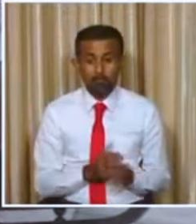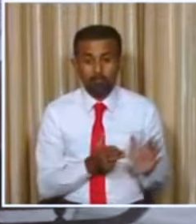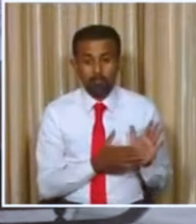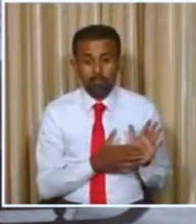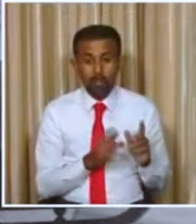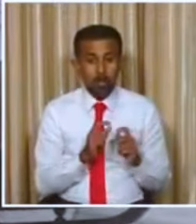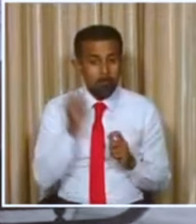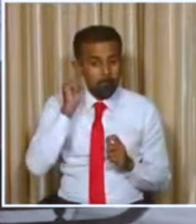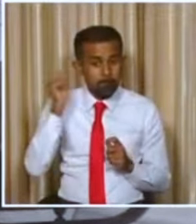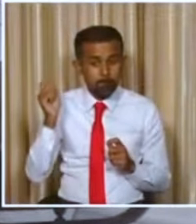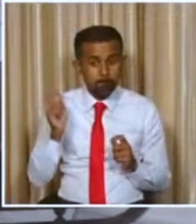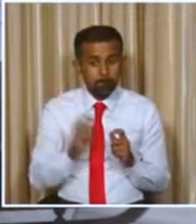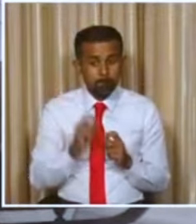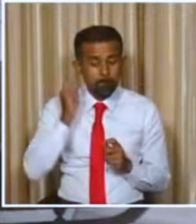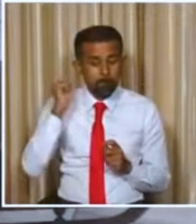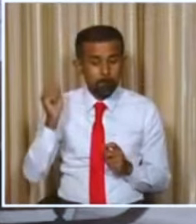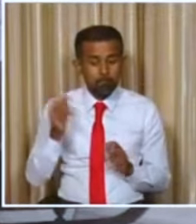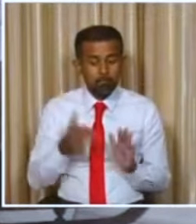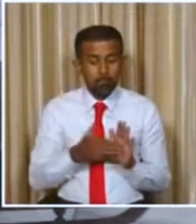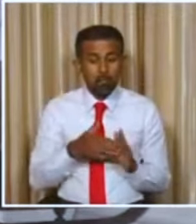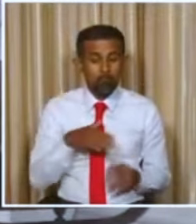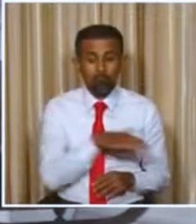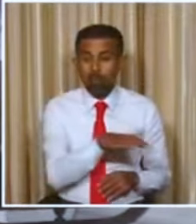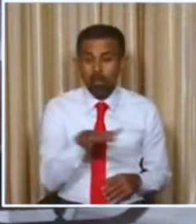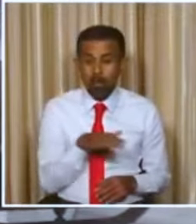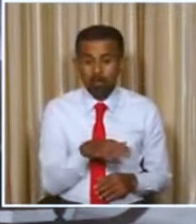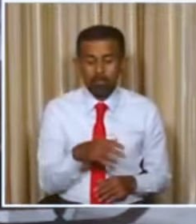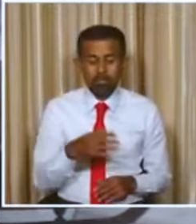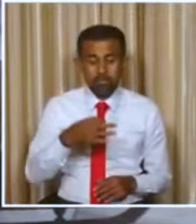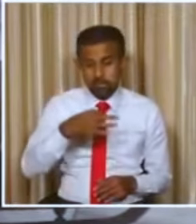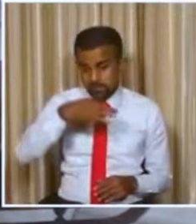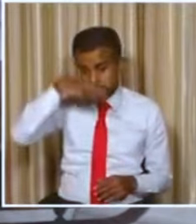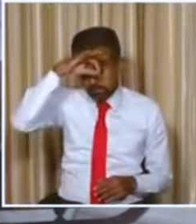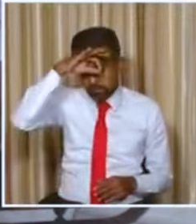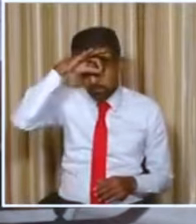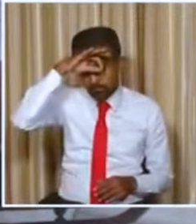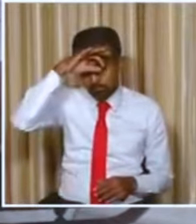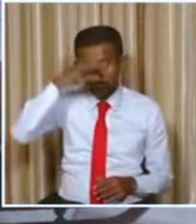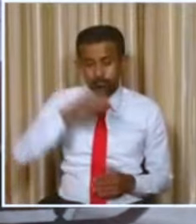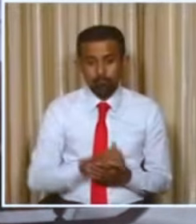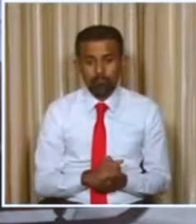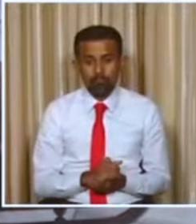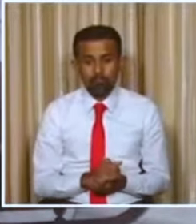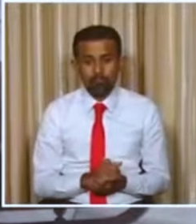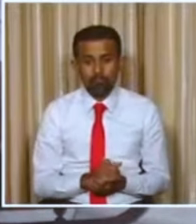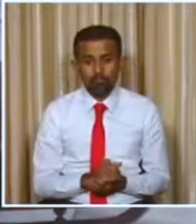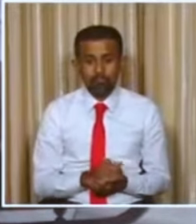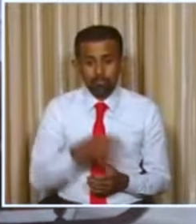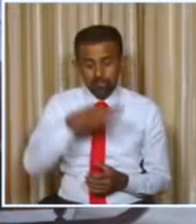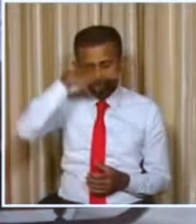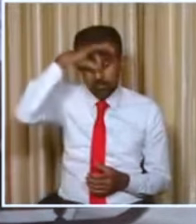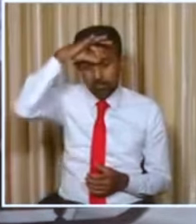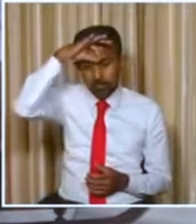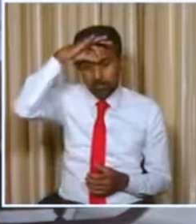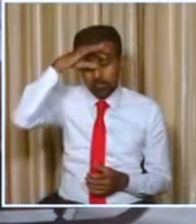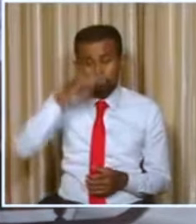பௌத்த ஆக்கிரமிப்பாளர்களை அகற்றி எங்களுடைய மட்டக்களப்பு மாவட்ட தமிழ் பண்ணையாளர்கள் சுதந்திரமாக தொழில் செய்யக்கூடிய ஒரு நிலைமை ஏற்படுத்தப்பட வேண்டும்